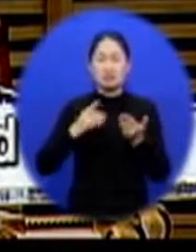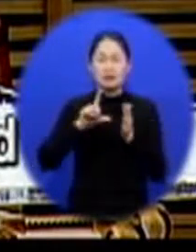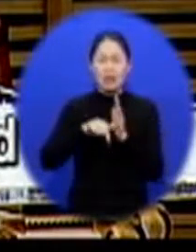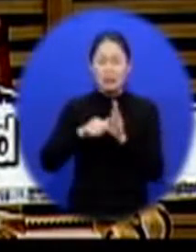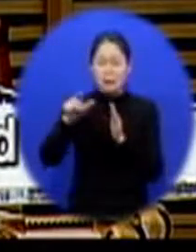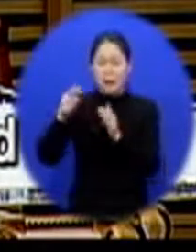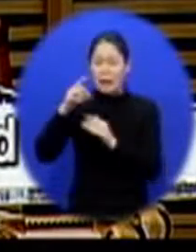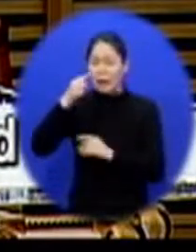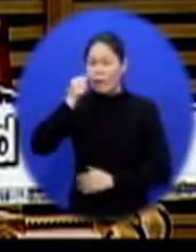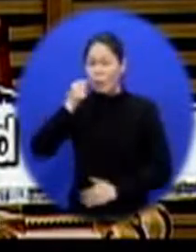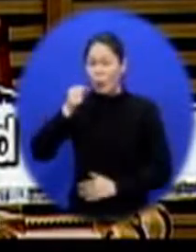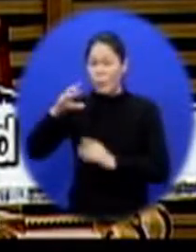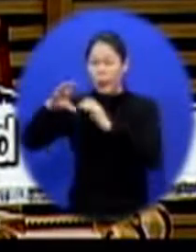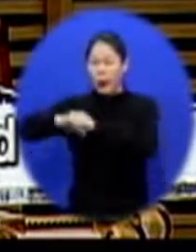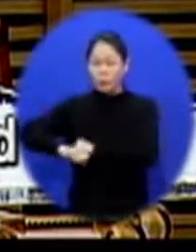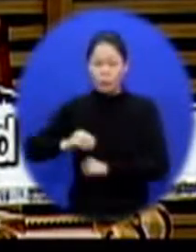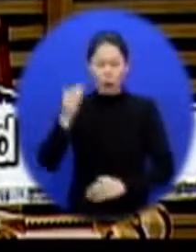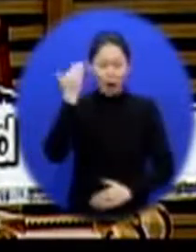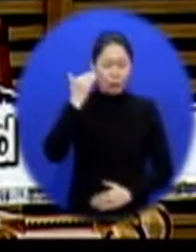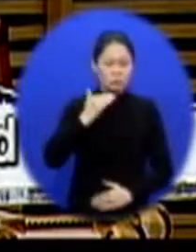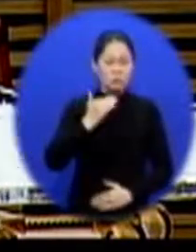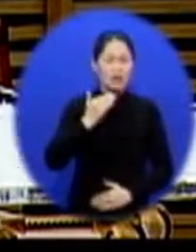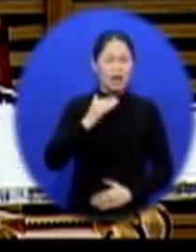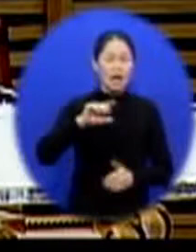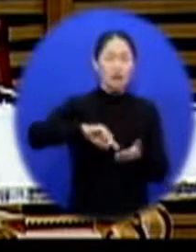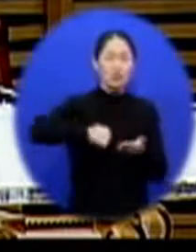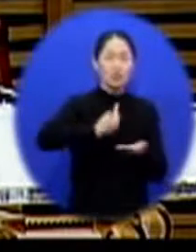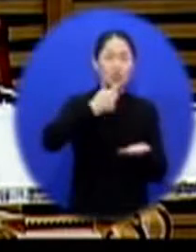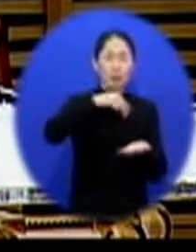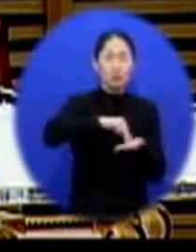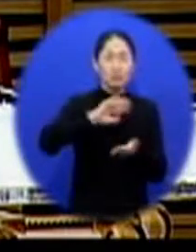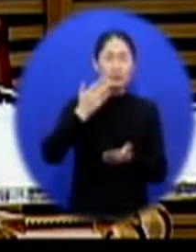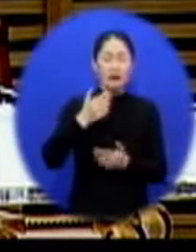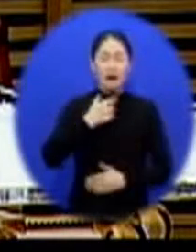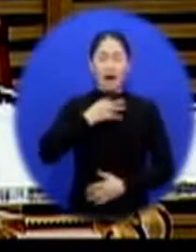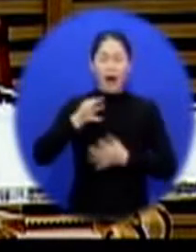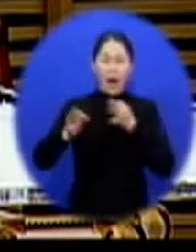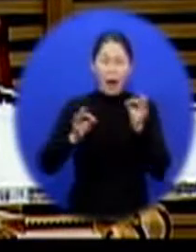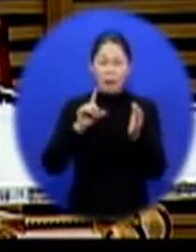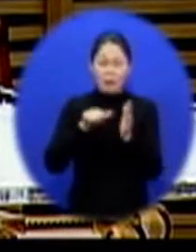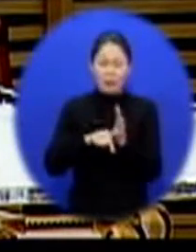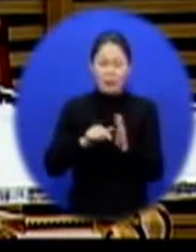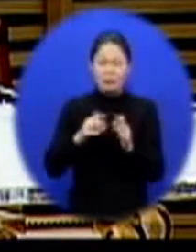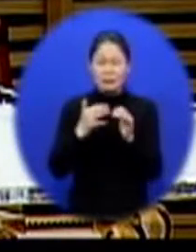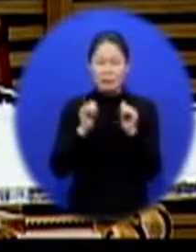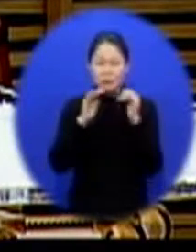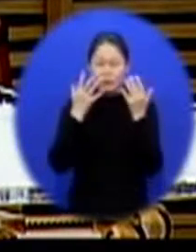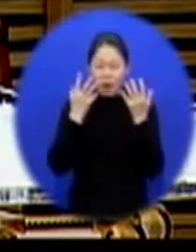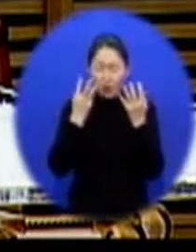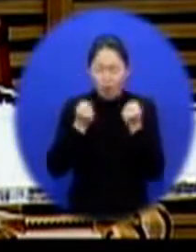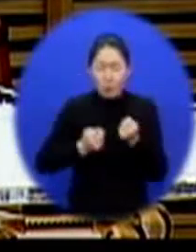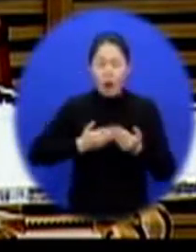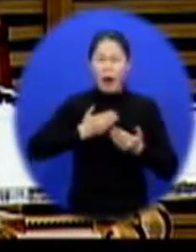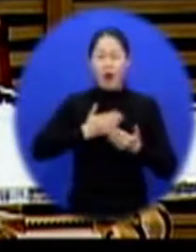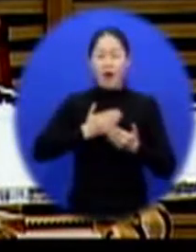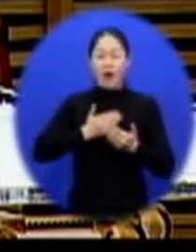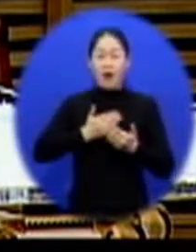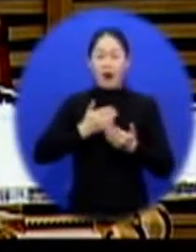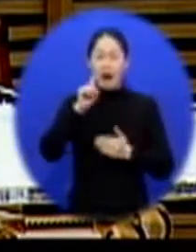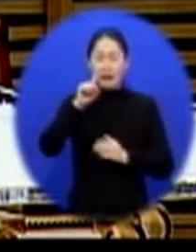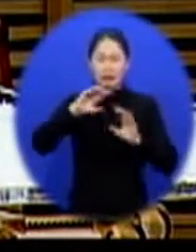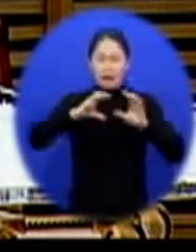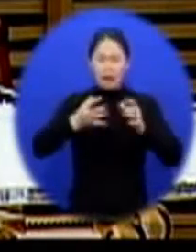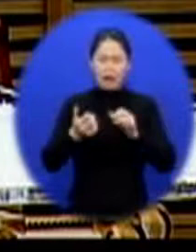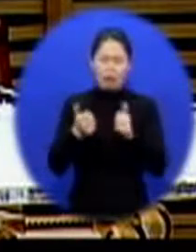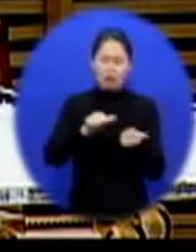망하고 우리 나라가 독립이 되었다 고 외칠 때 사람들이 얼마나 흥분 했습니까 한나라가 죽었다가